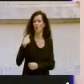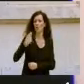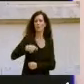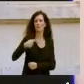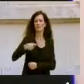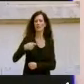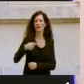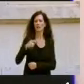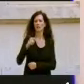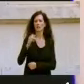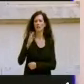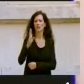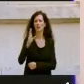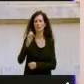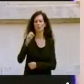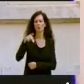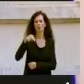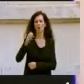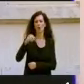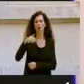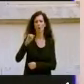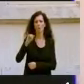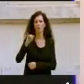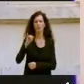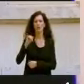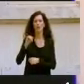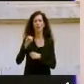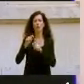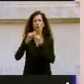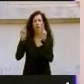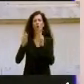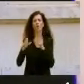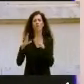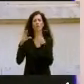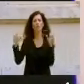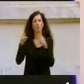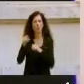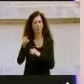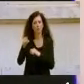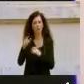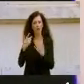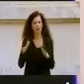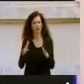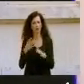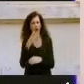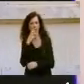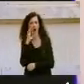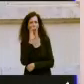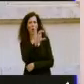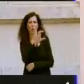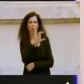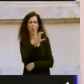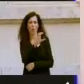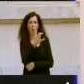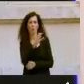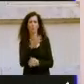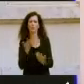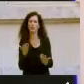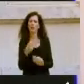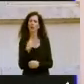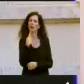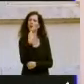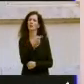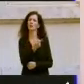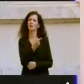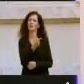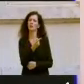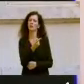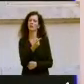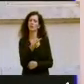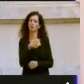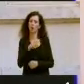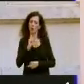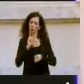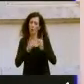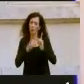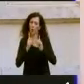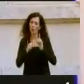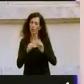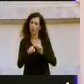ha lanciato dure accuse nei confronti del governo addirittura detto che questa politica